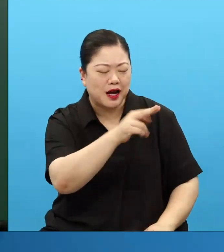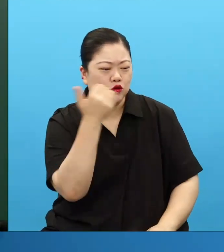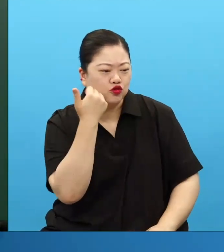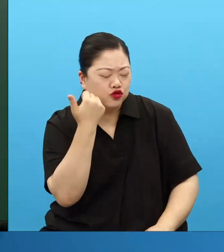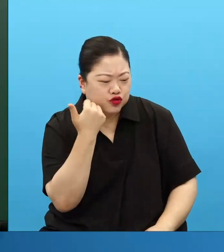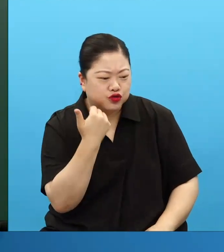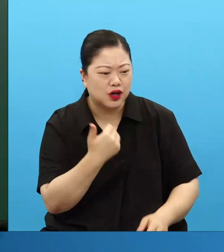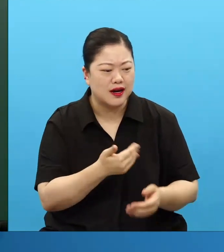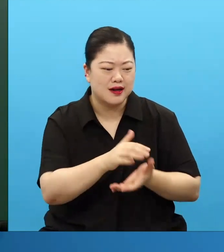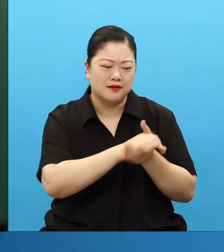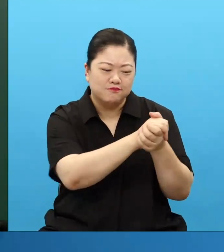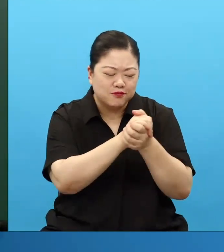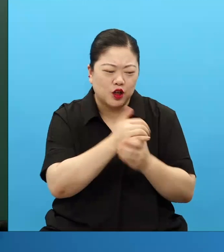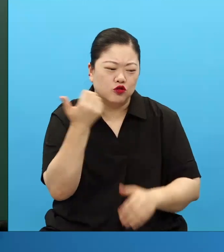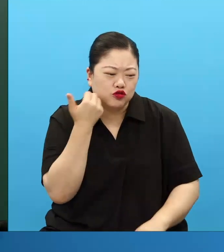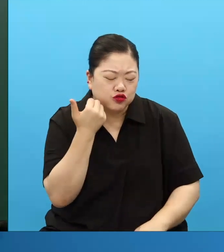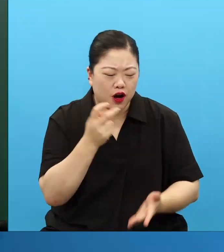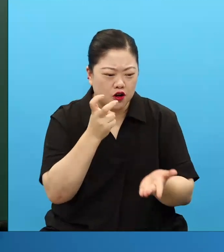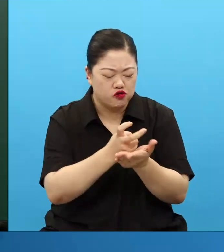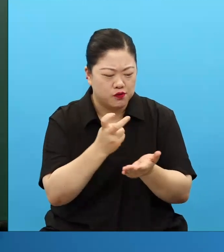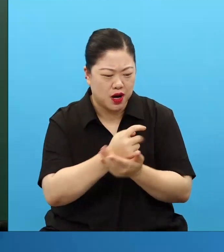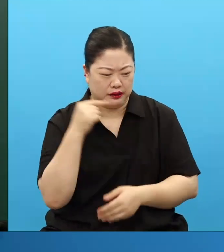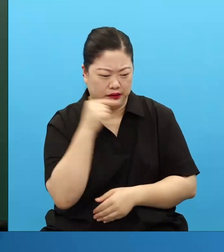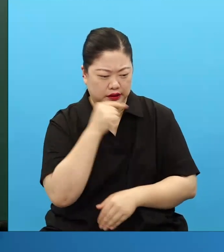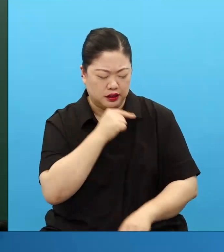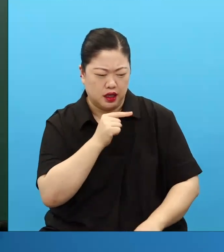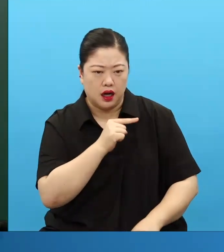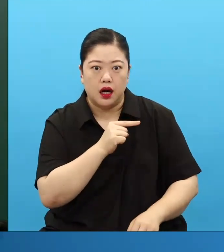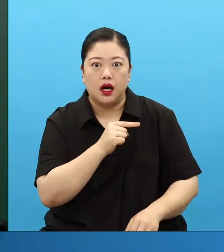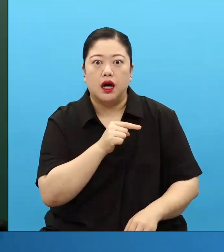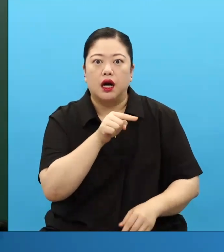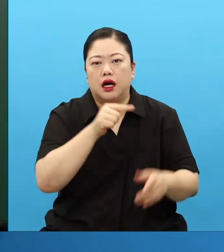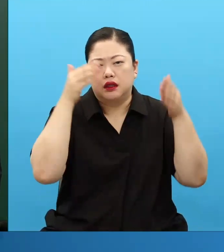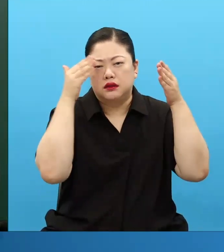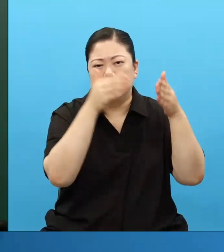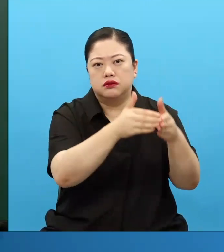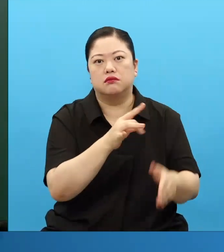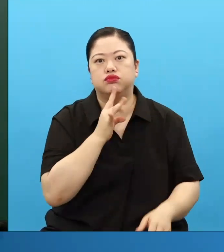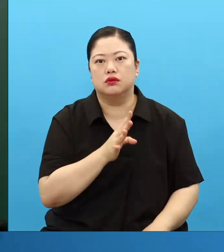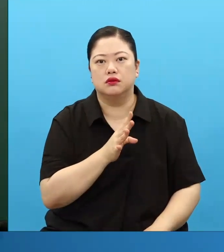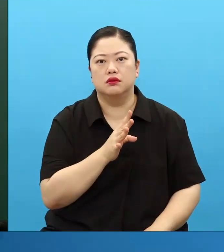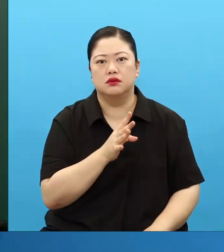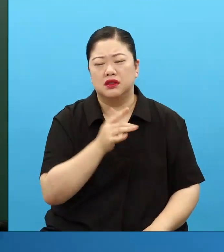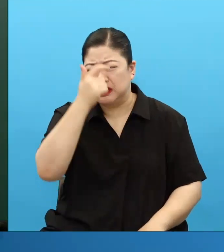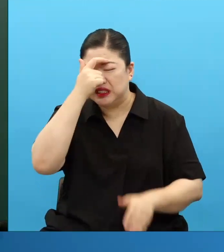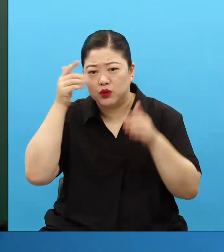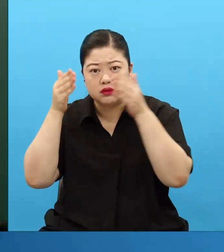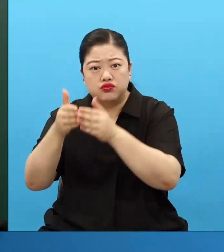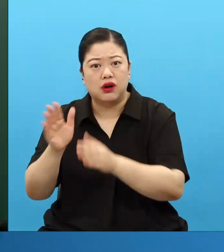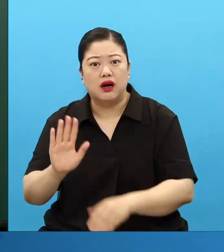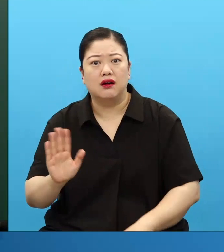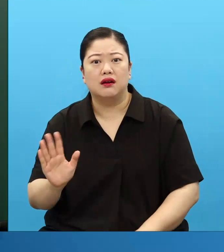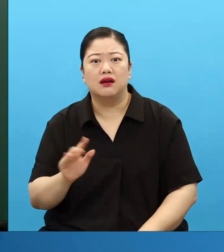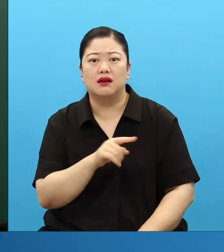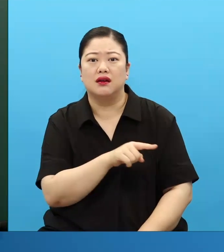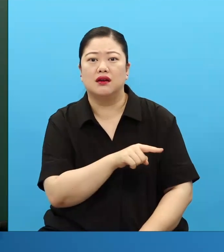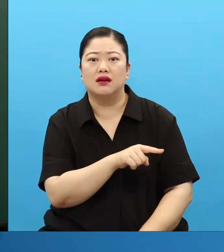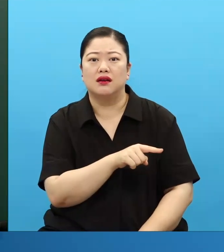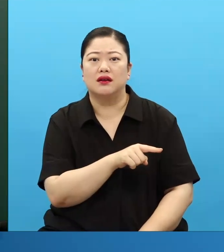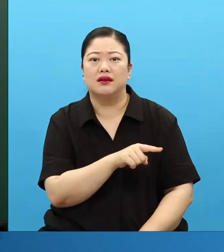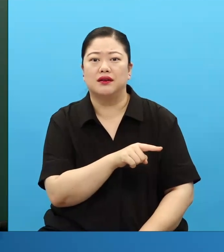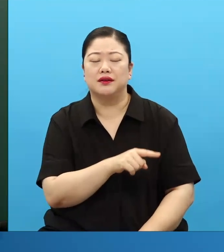부끄러워요. 이 사람이 보이지도 않는데 큰 응답을 받는 거예요. At Crosby, she kind of puts me to shame